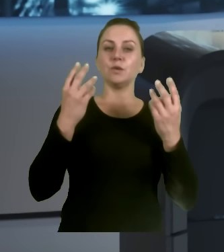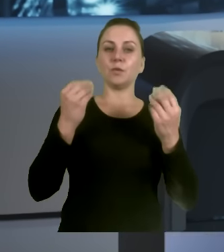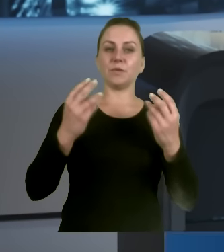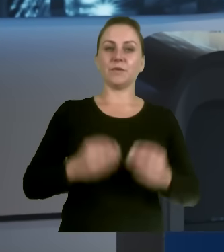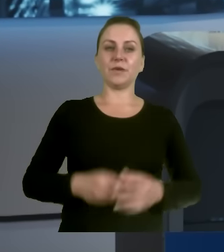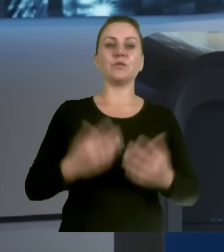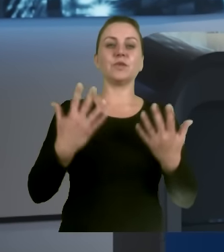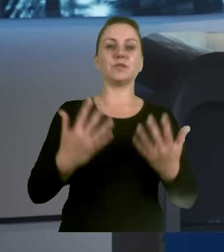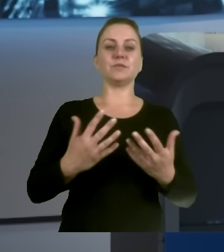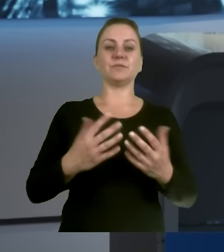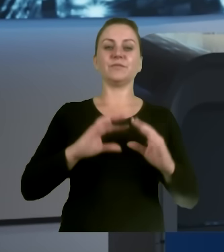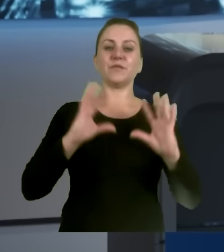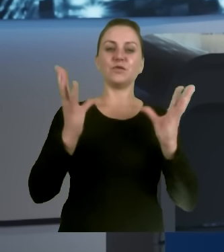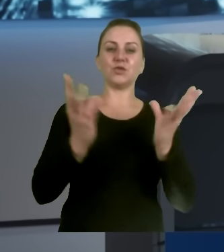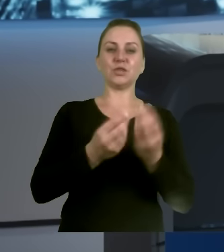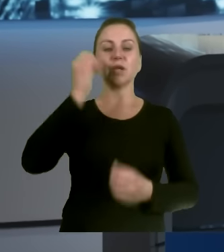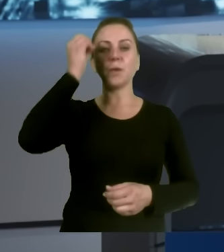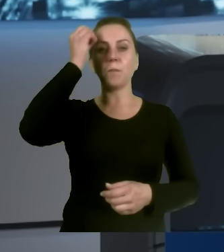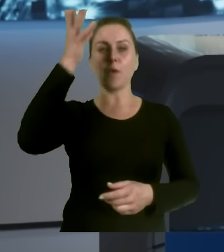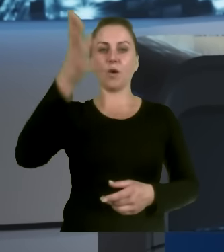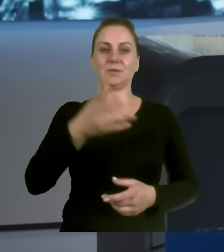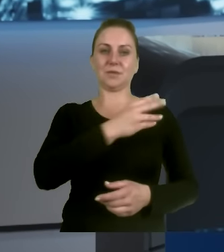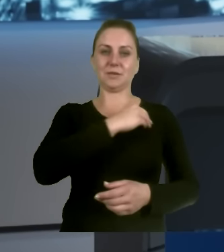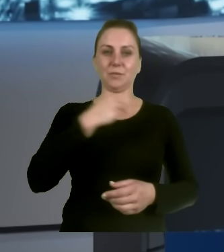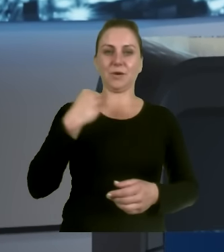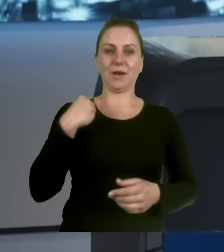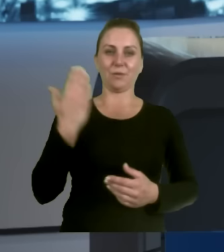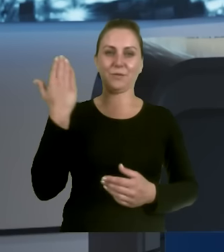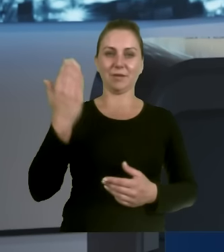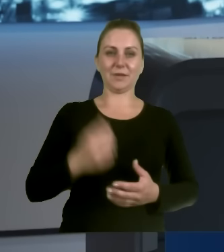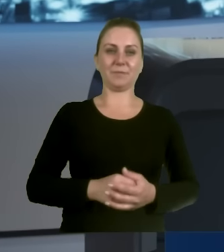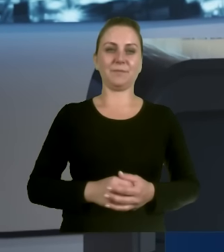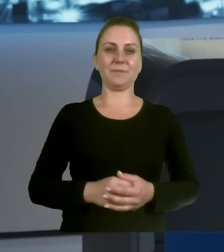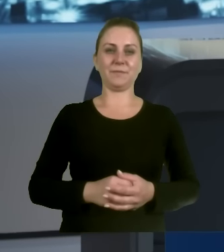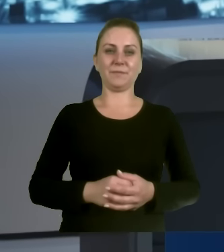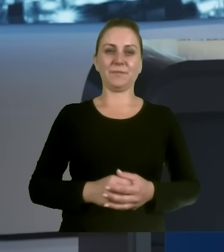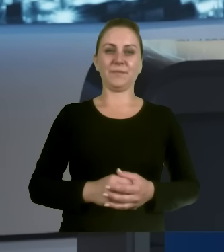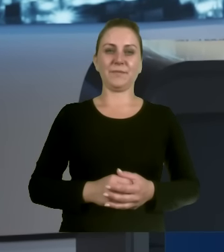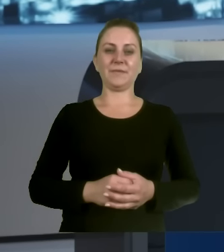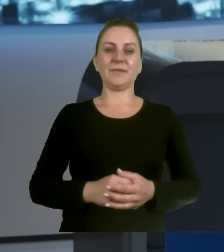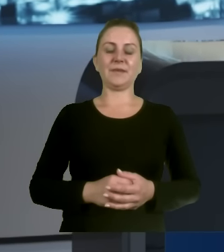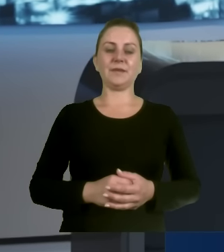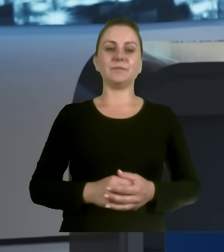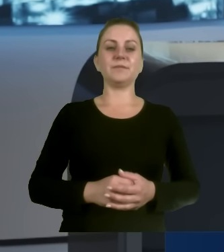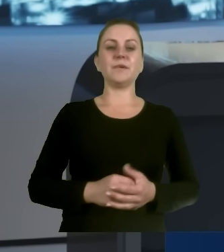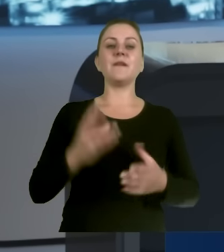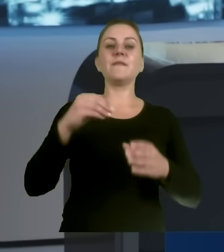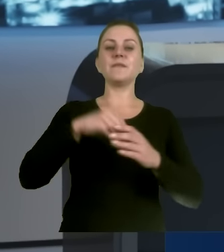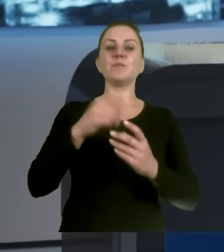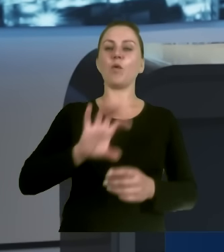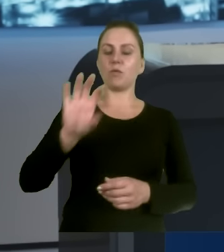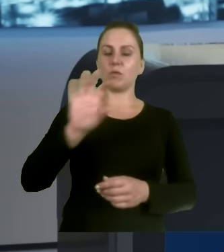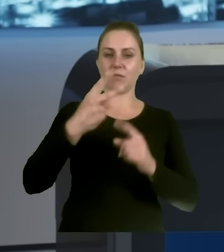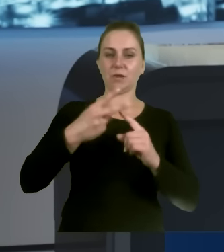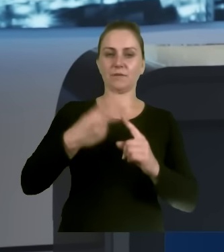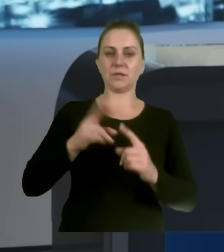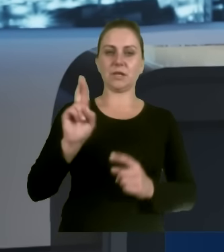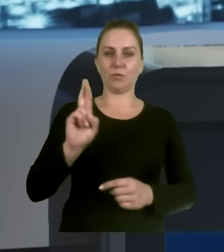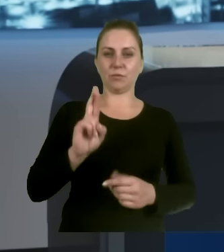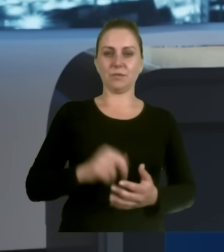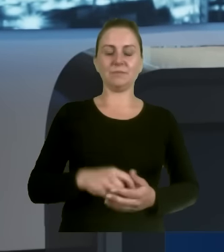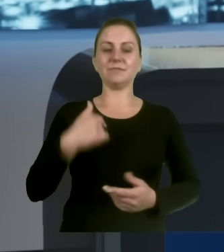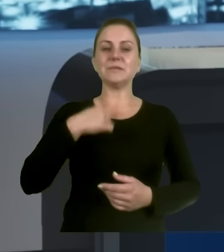wszystkich mądrych Polaków. To tak, tak nie za dużo. Republiki. I zawsze